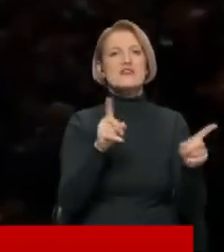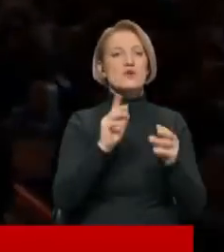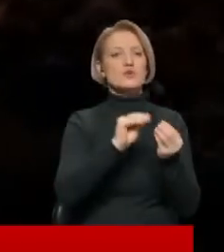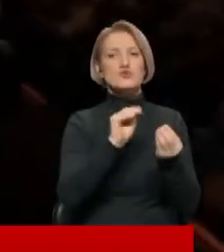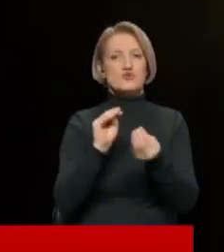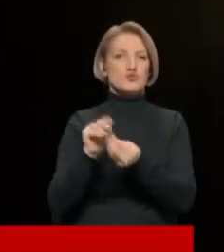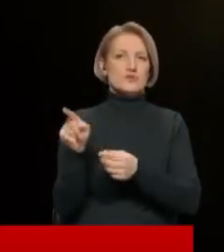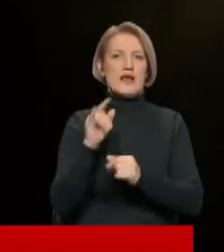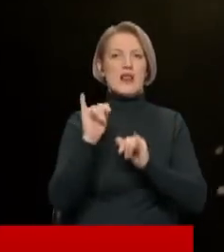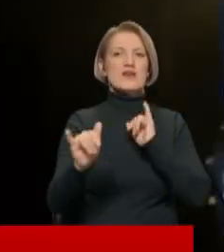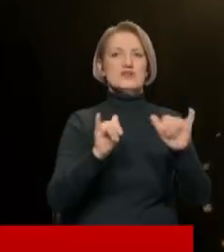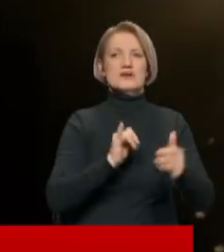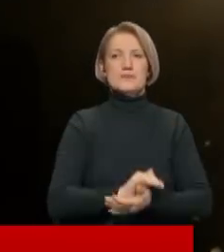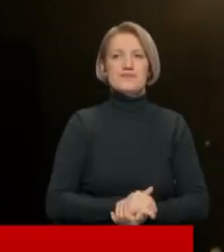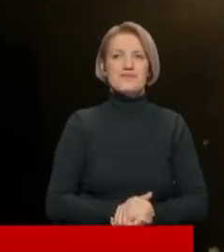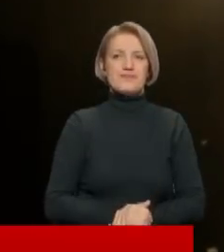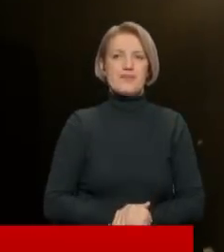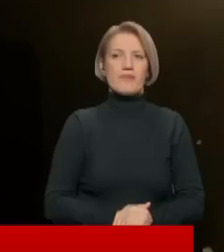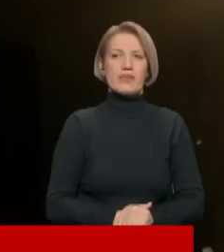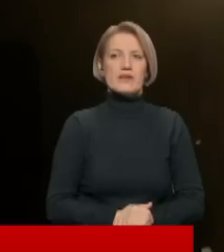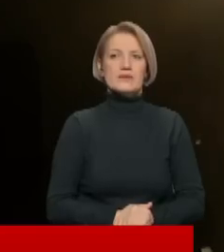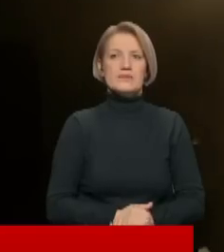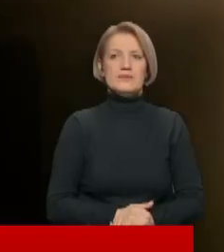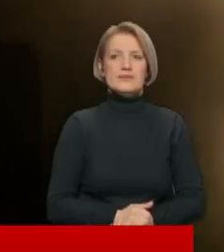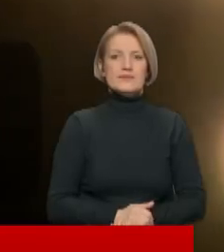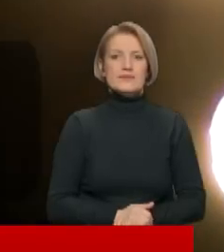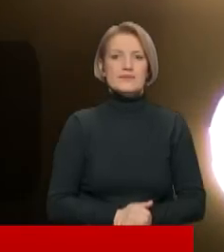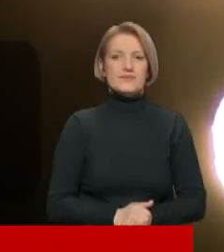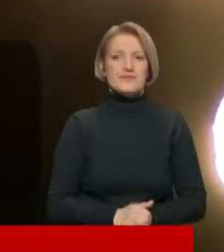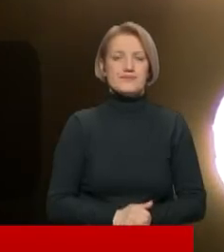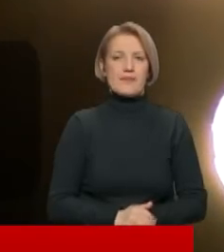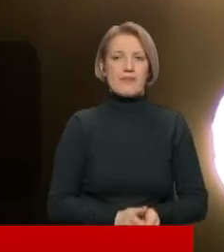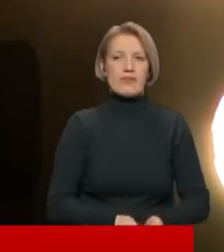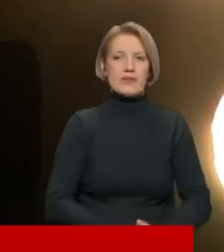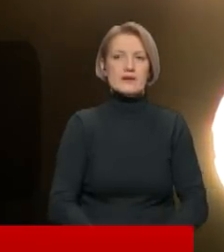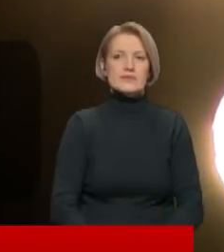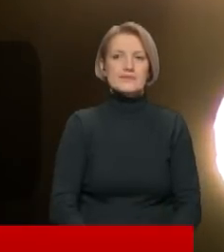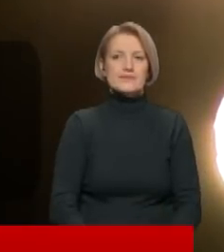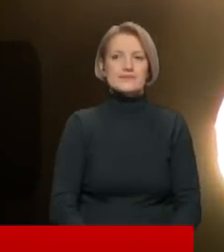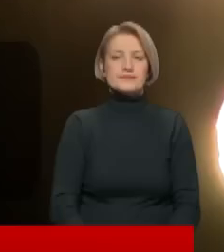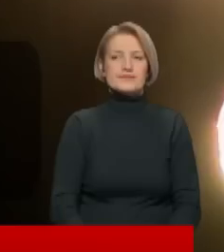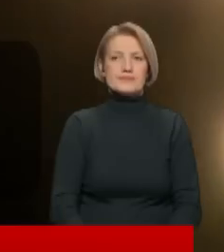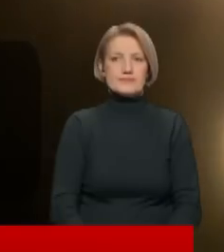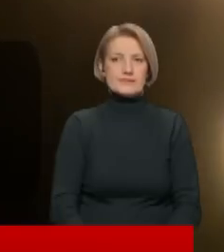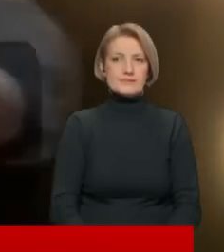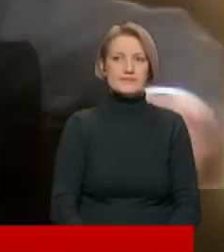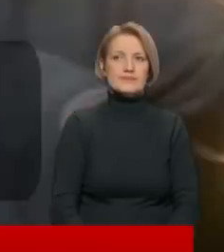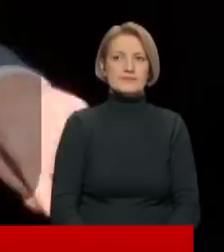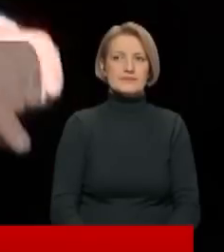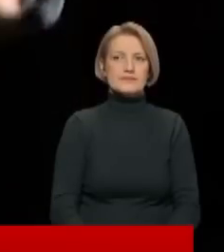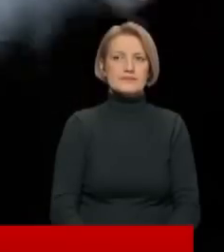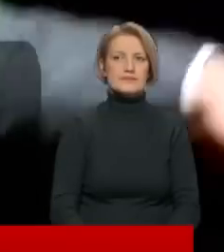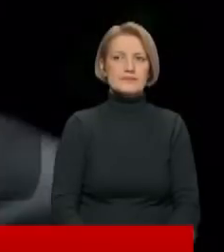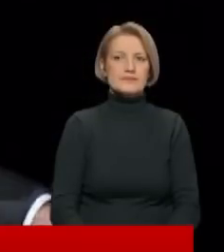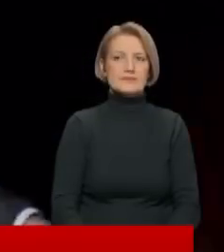suçlayan eleştirilerle Ekrem İmamoğlu'na ceza verilirken ne yaptı karşı oy kullandılar mı Ya da ona cezaya